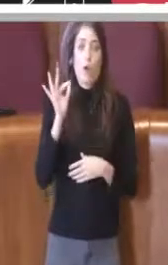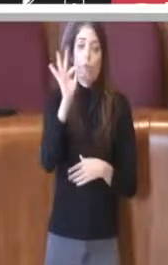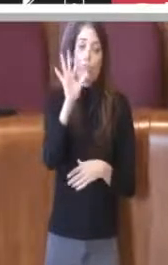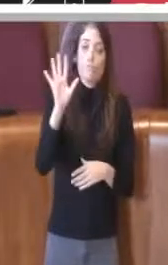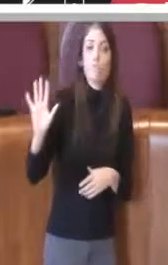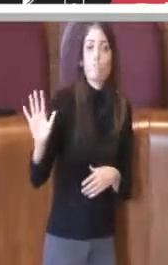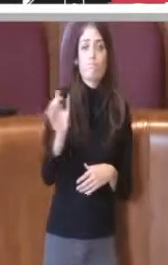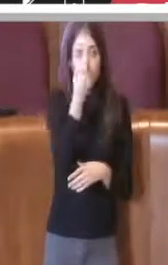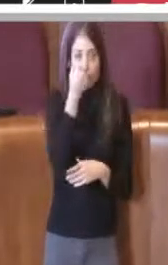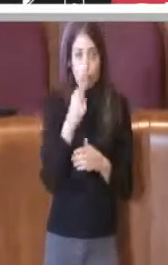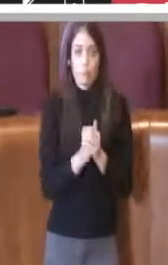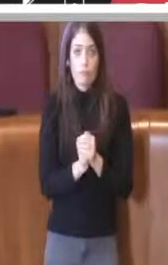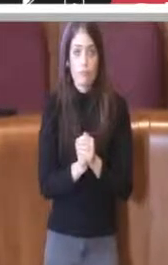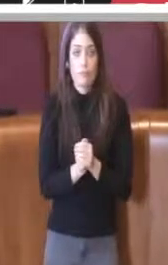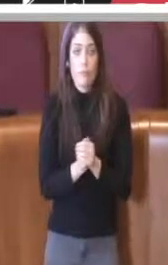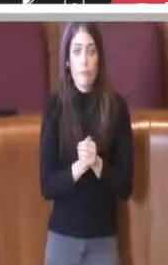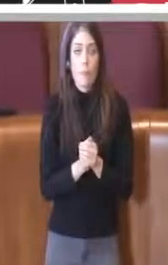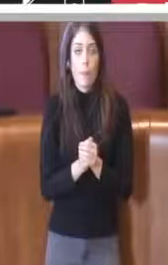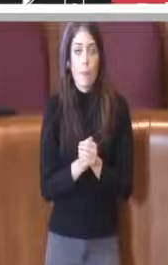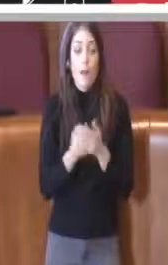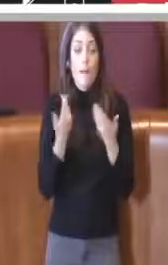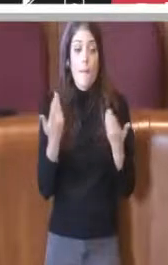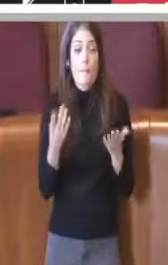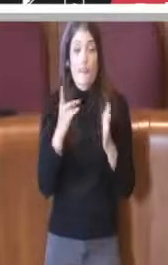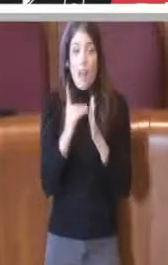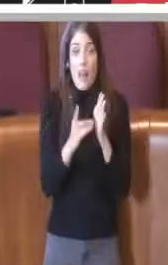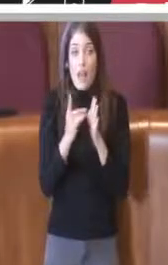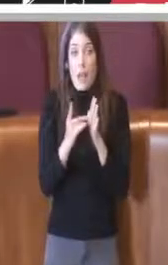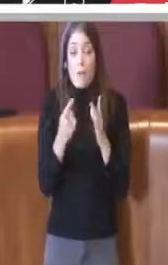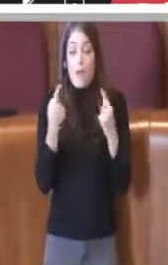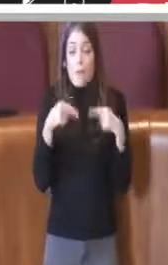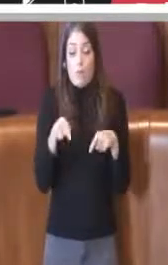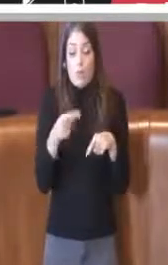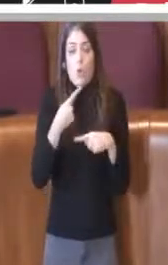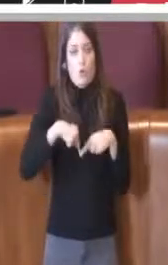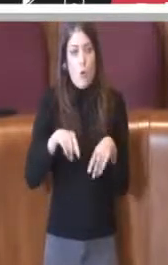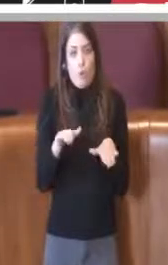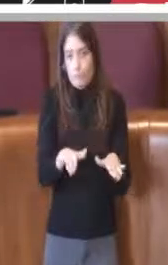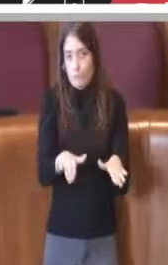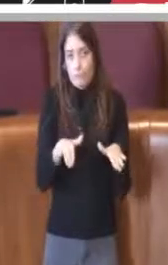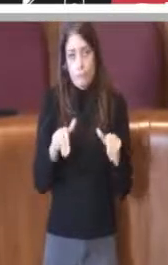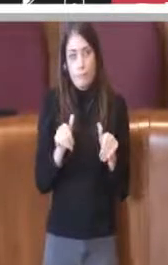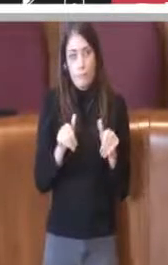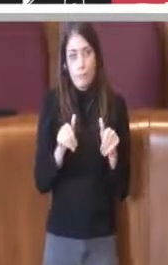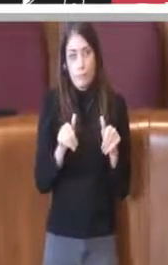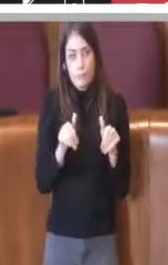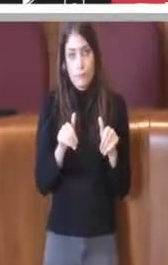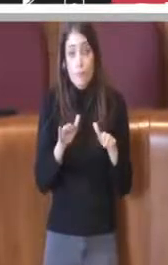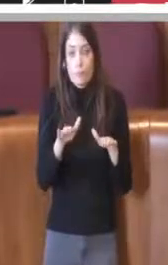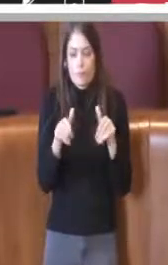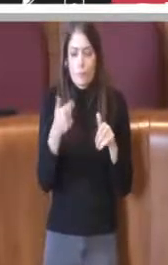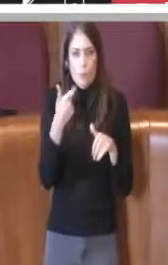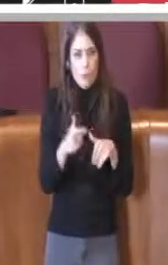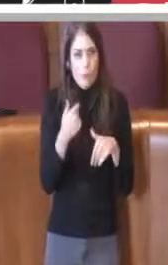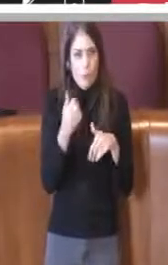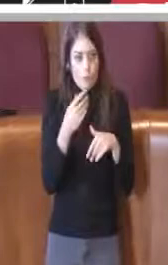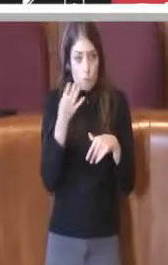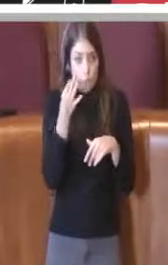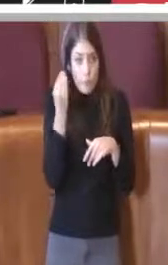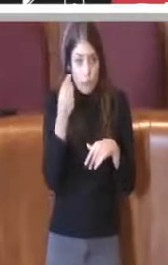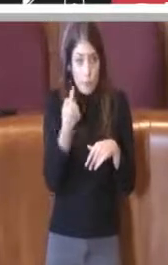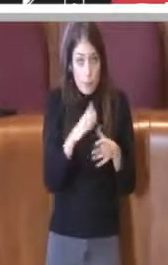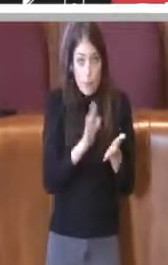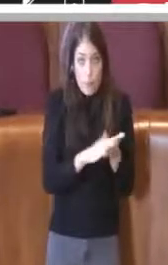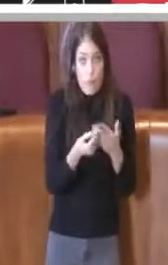risultati noi su questa delibera purtroppo ci asterremo cesseremo non perché non la consideriamo valida perché le consideriamo